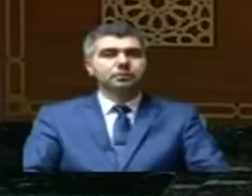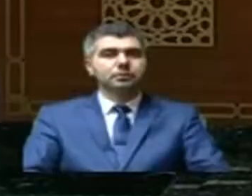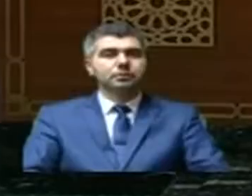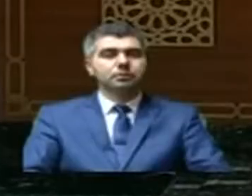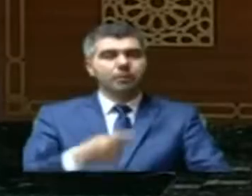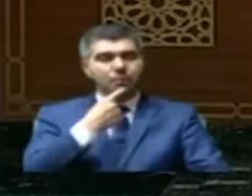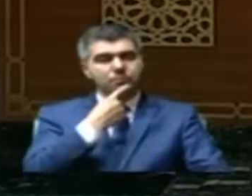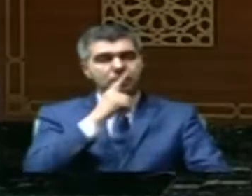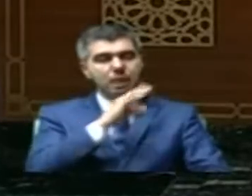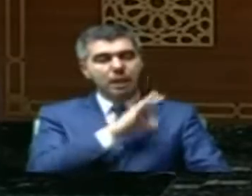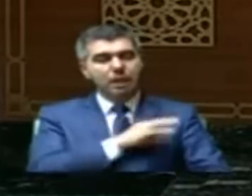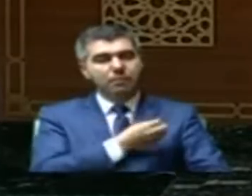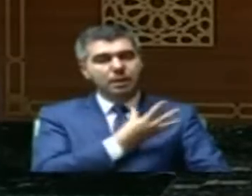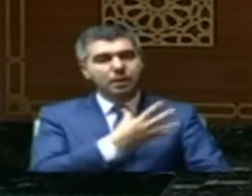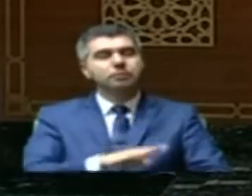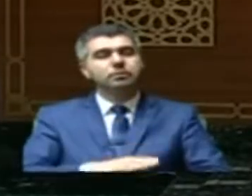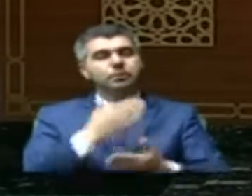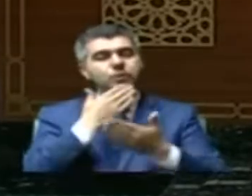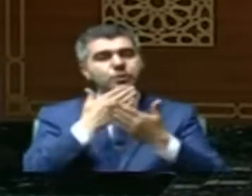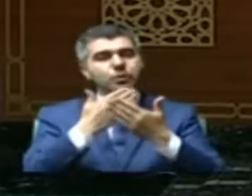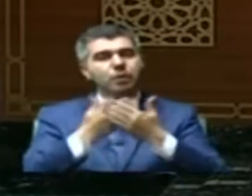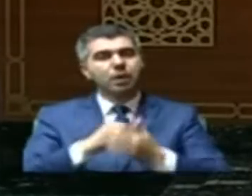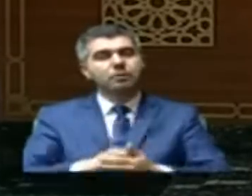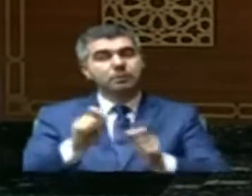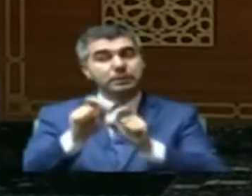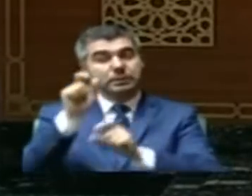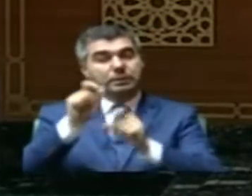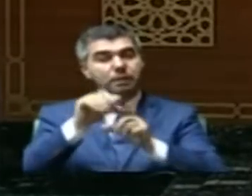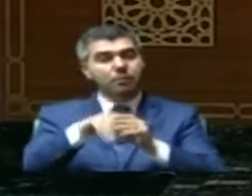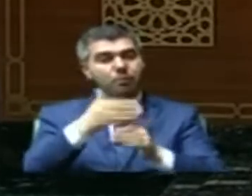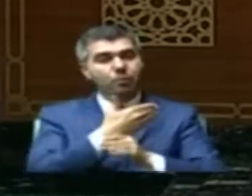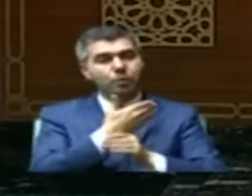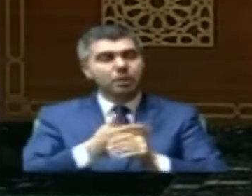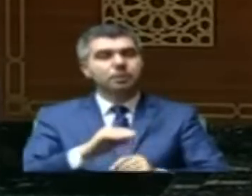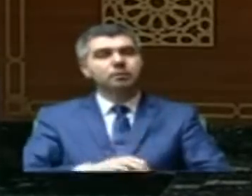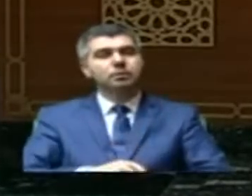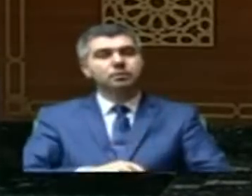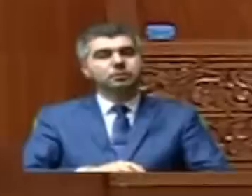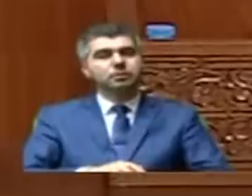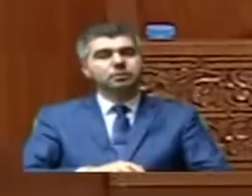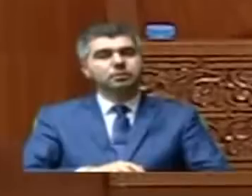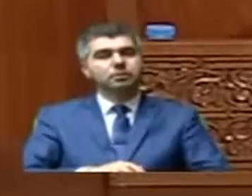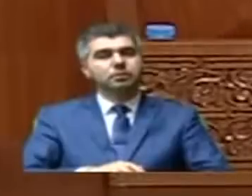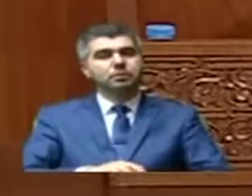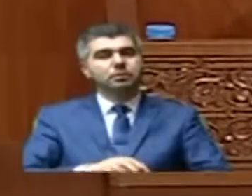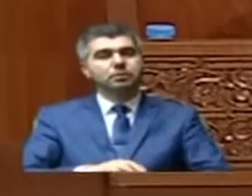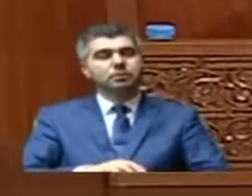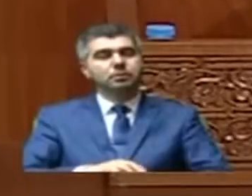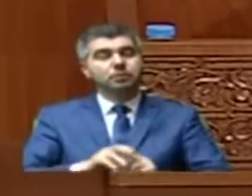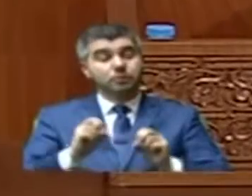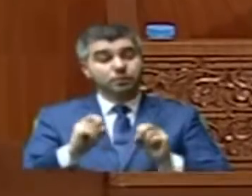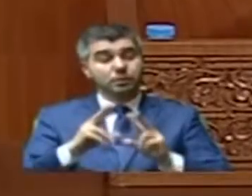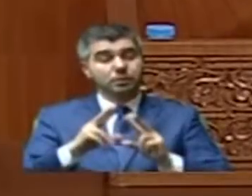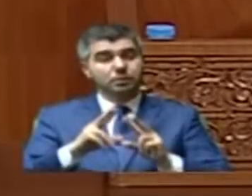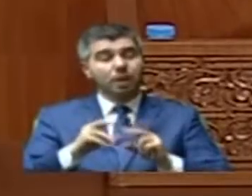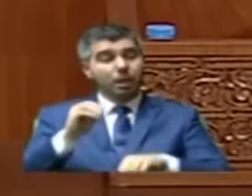بسم الله الرحمن الرحيم شكرا جزيلا للسيدات والساده المستشارين وبطبيعه الحال انا لا زلت لاقول